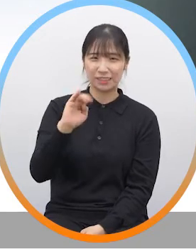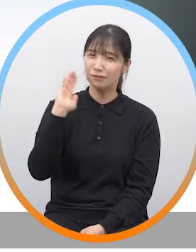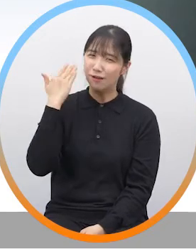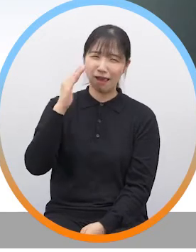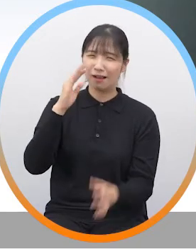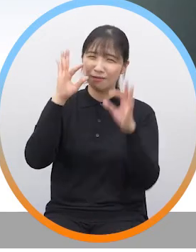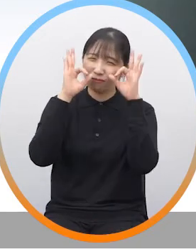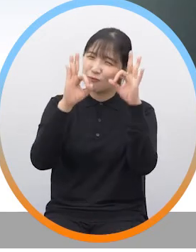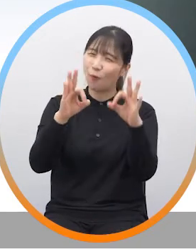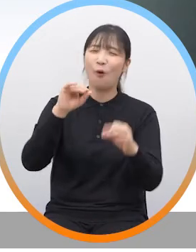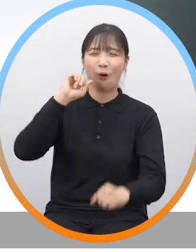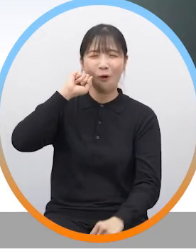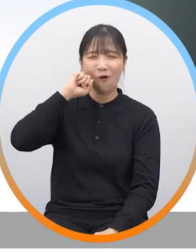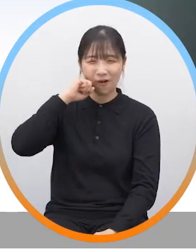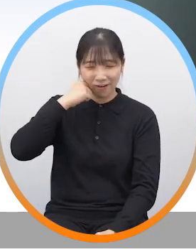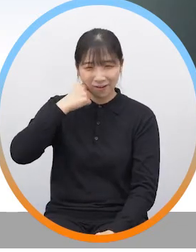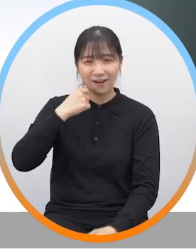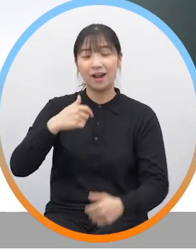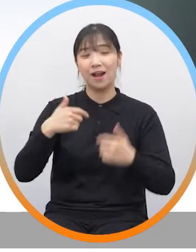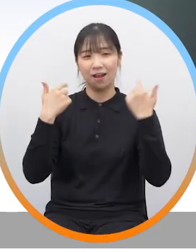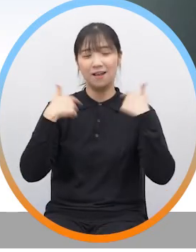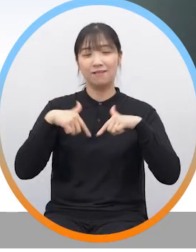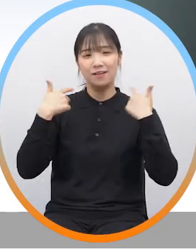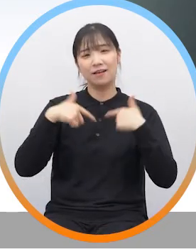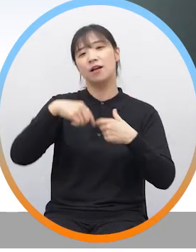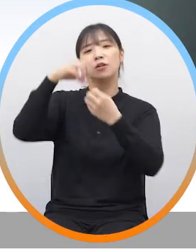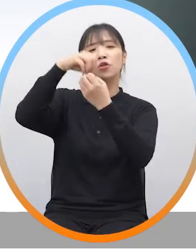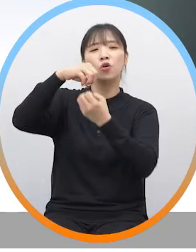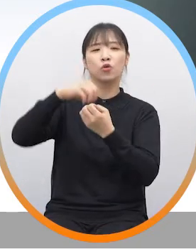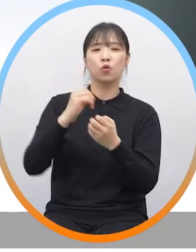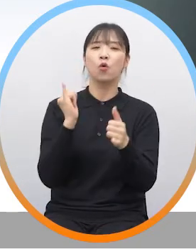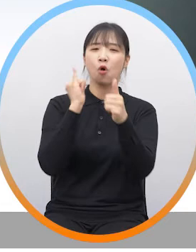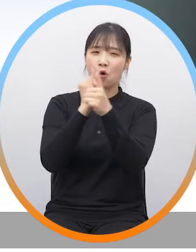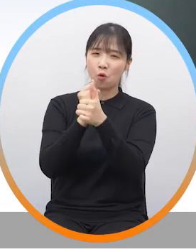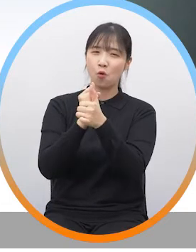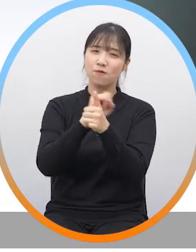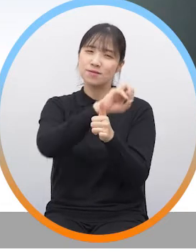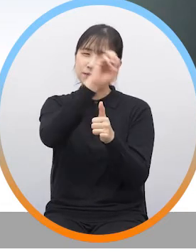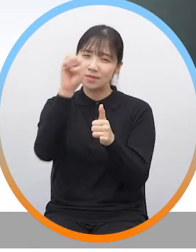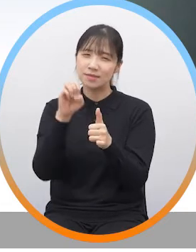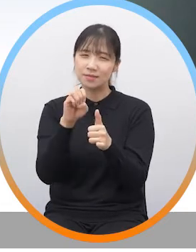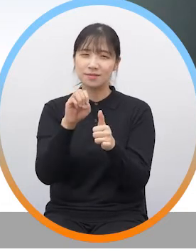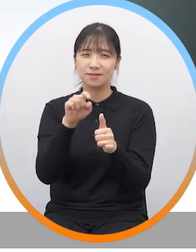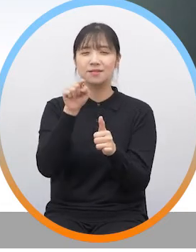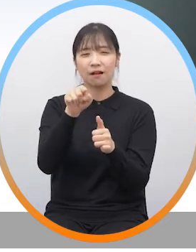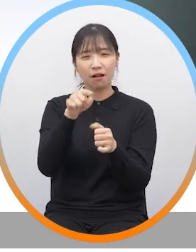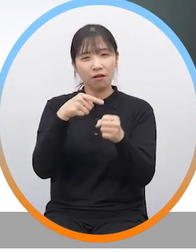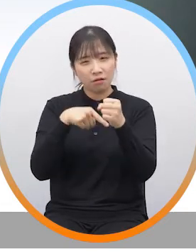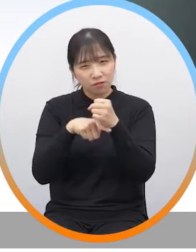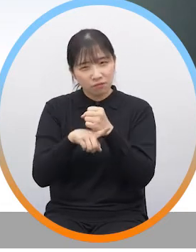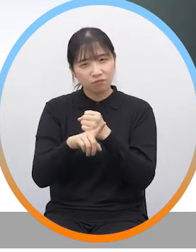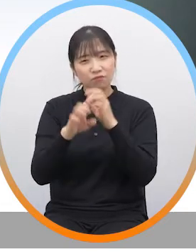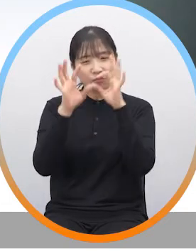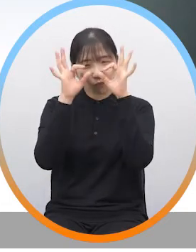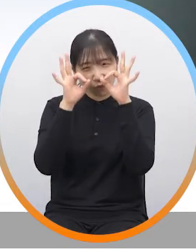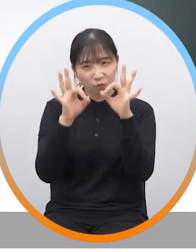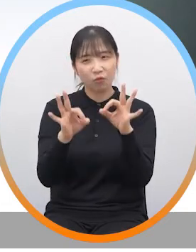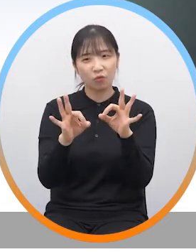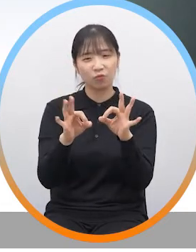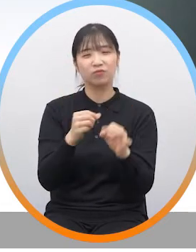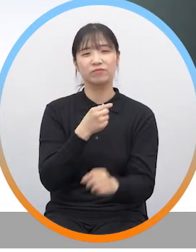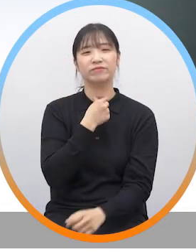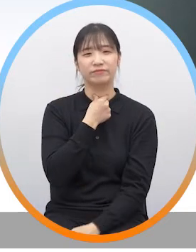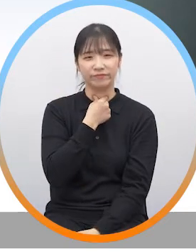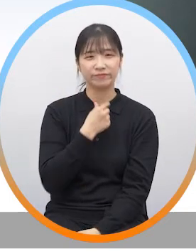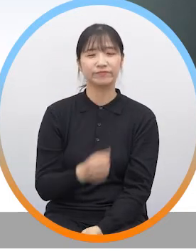보기가 힘든데요. 그래서 우리가 항상 전통 결혼식에 조금 우리가 의미를 두고 좀